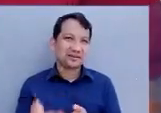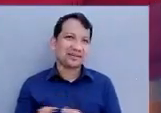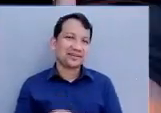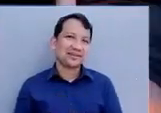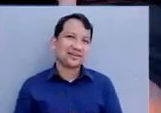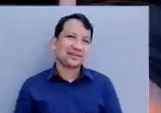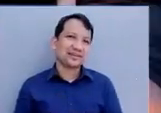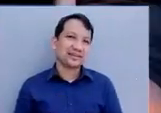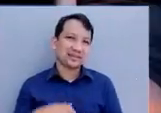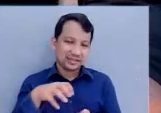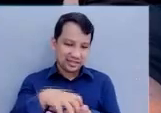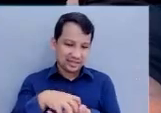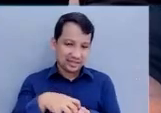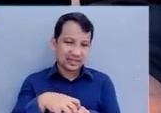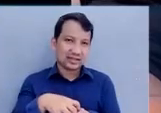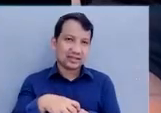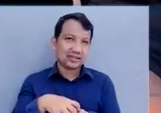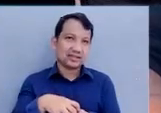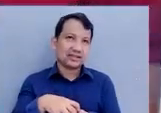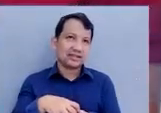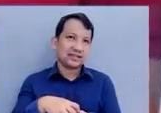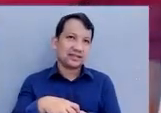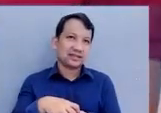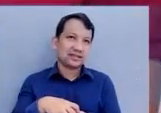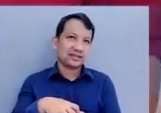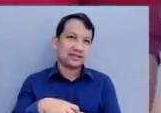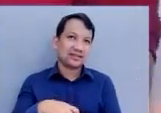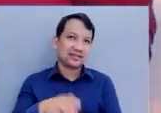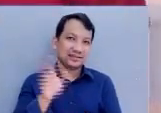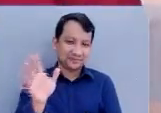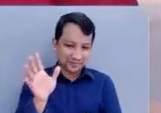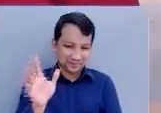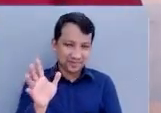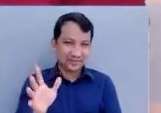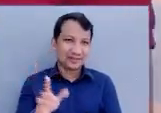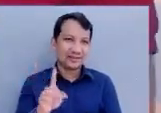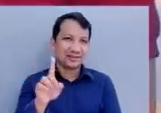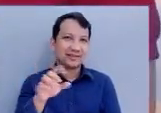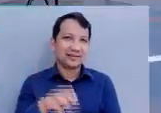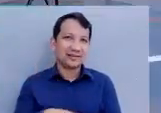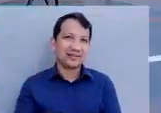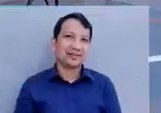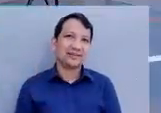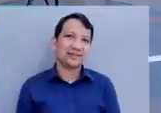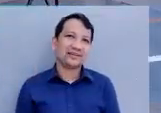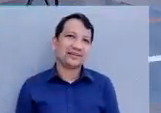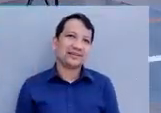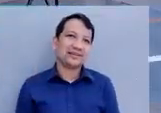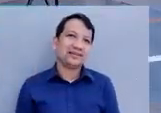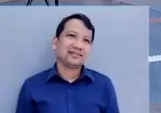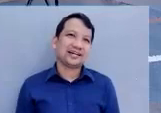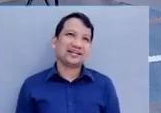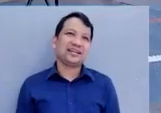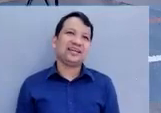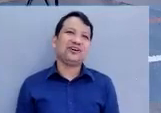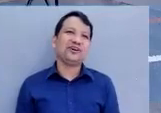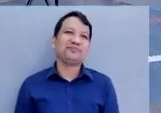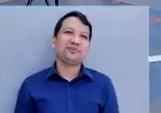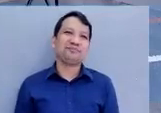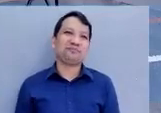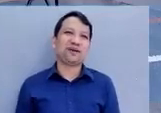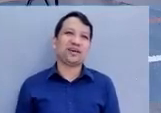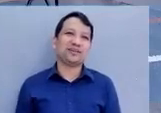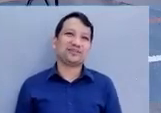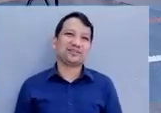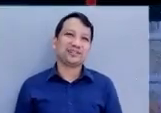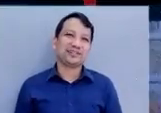isang cup ng rice ngayon ah Php50 na po Php50 totoo Punta kayo doon Han